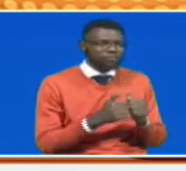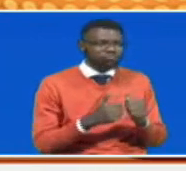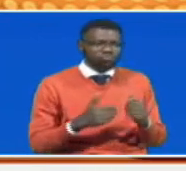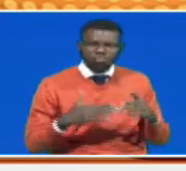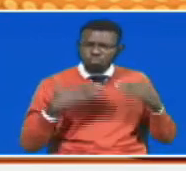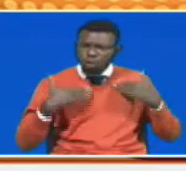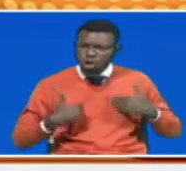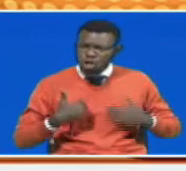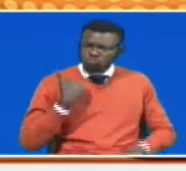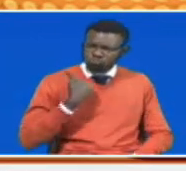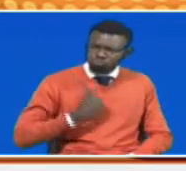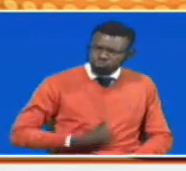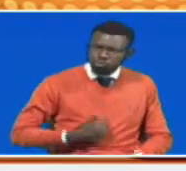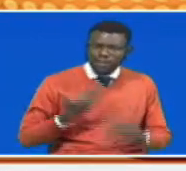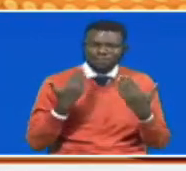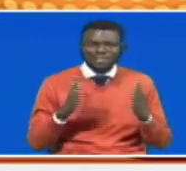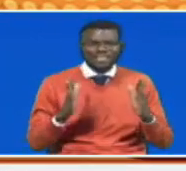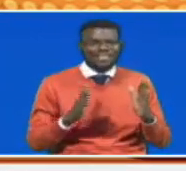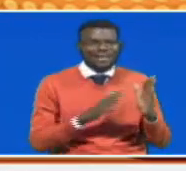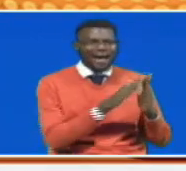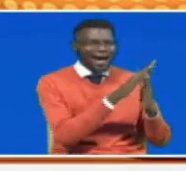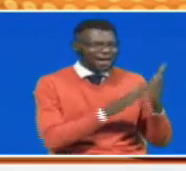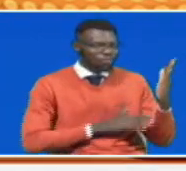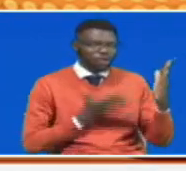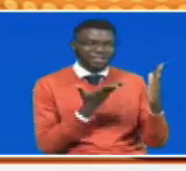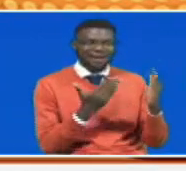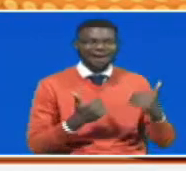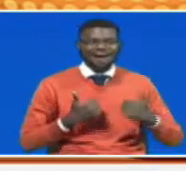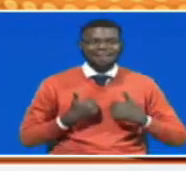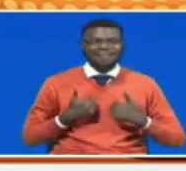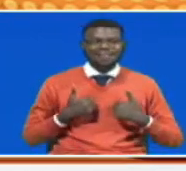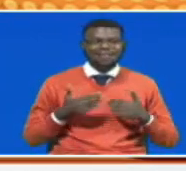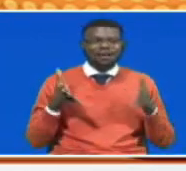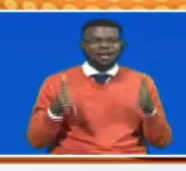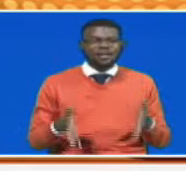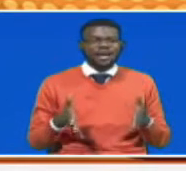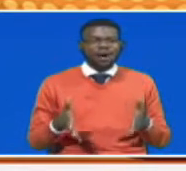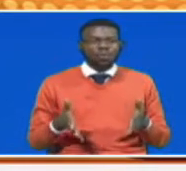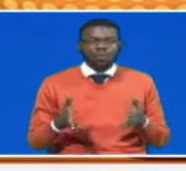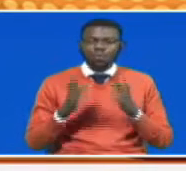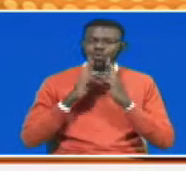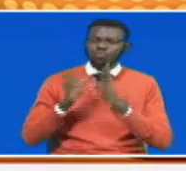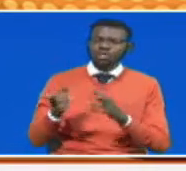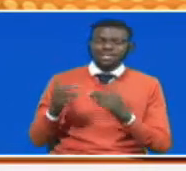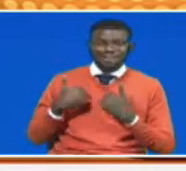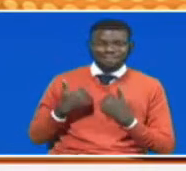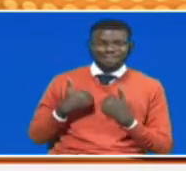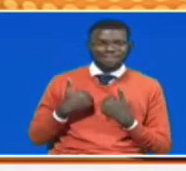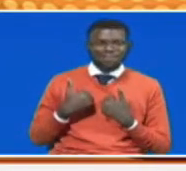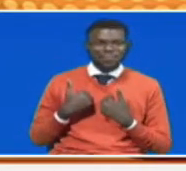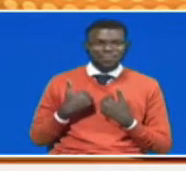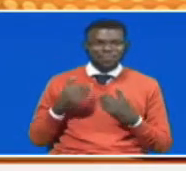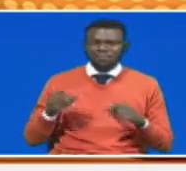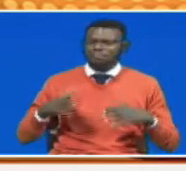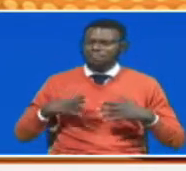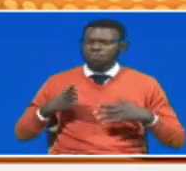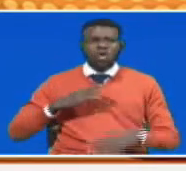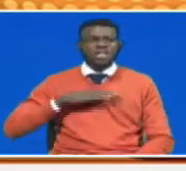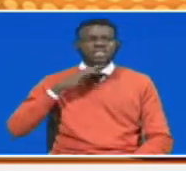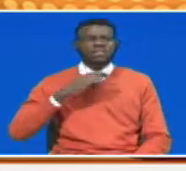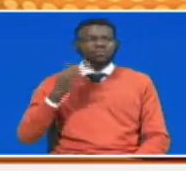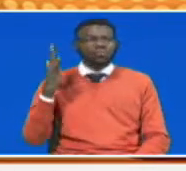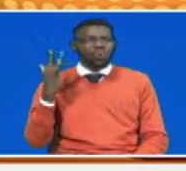shafanywa upasuaji na ripoti yao pia kuweza kutolewa. Na imesemekana kwamba kulingana na ripoti ambayo imetolewa ni kwamba walifariki